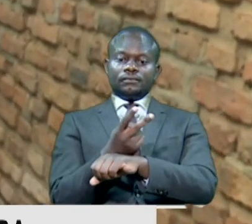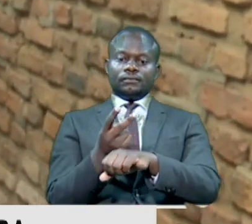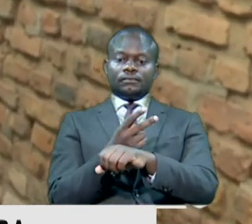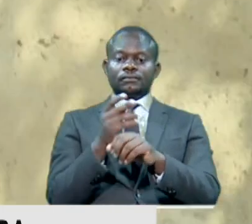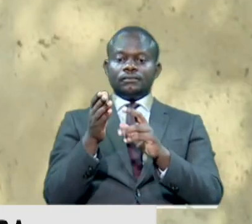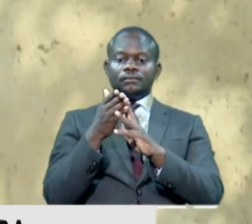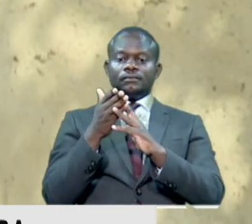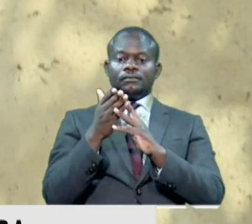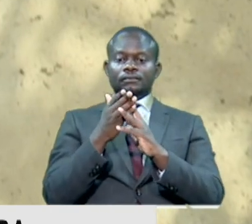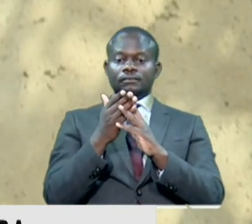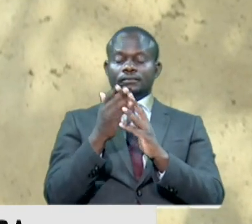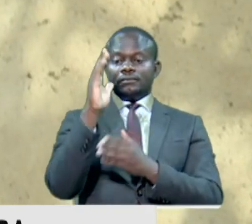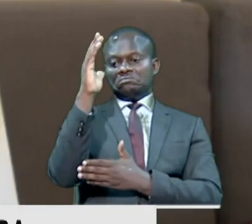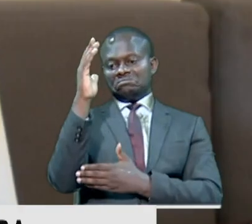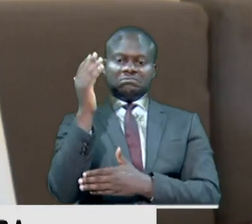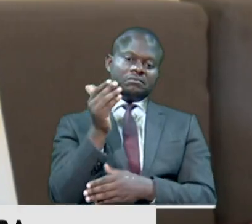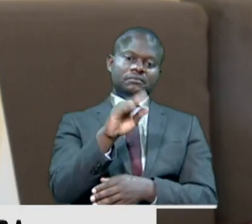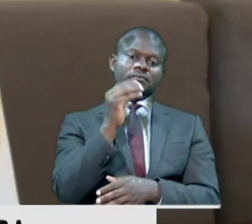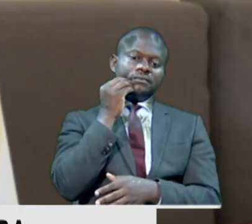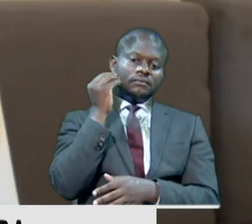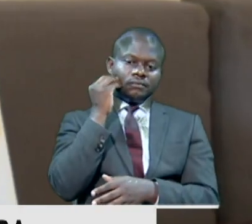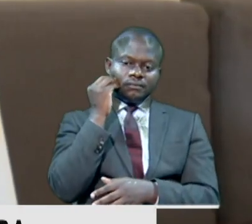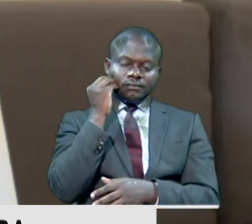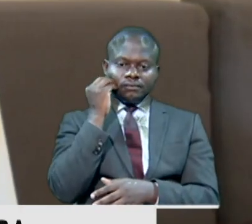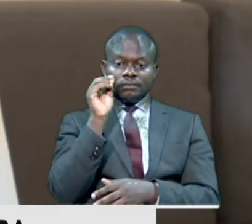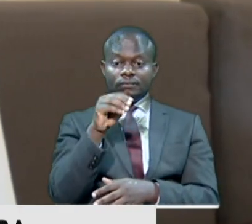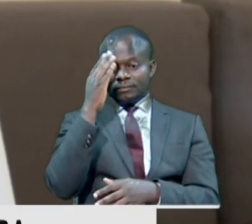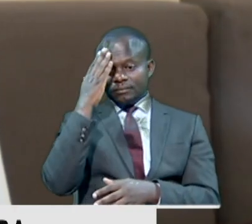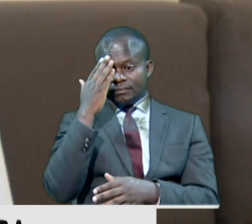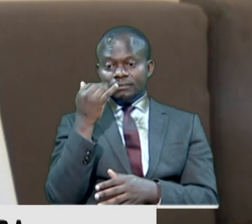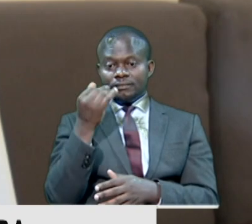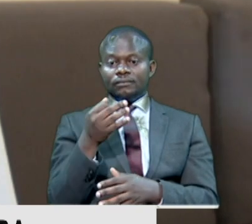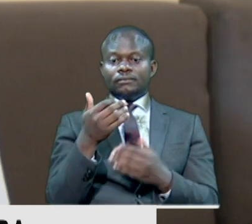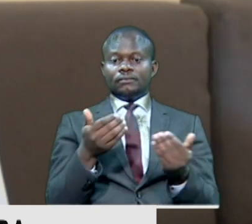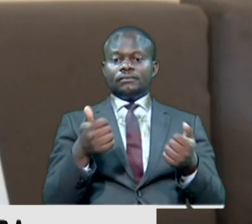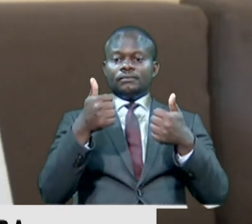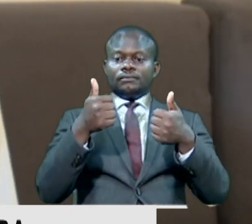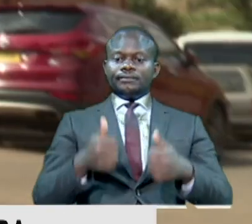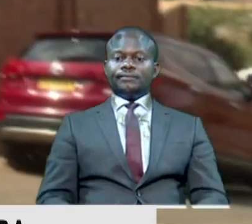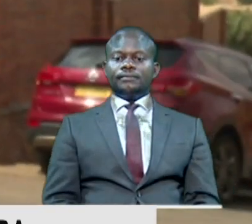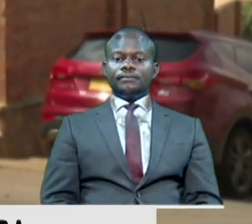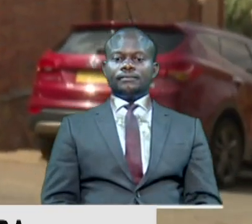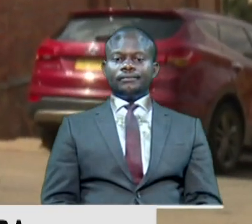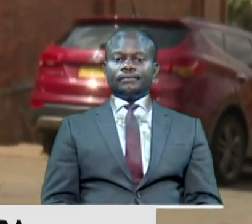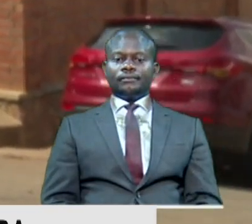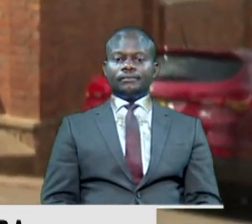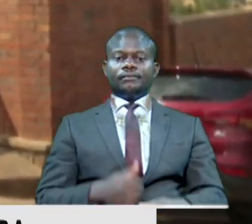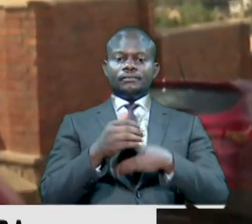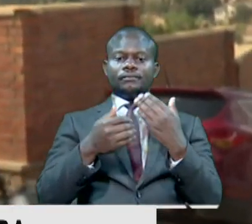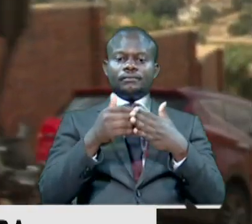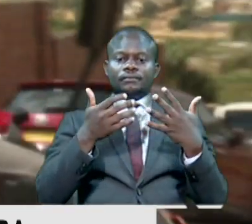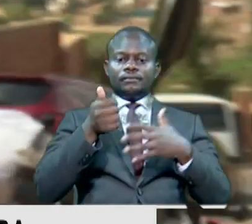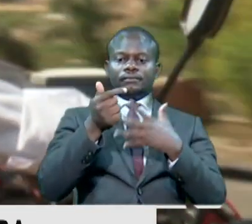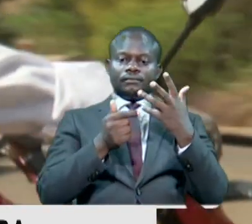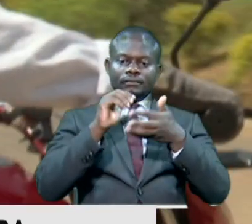hagati ndataha saa sita nkaza kumenya neza uko abana bameze neza nyuma yo kurangiza ibyo